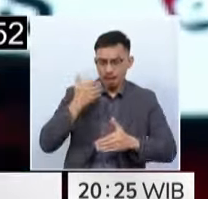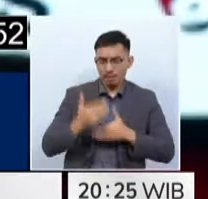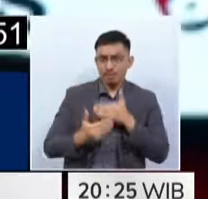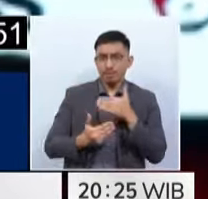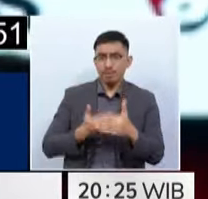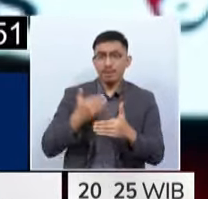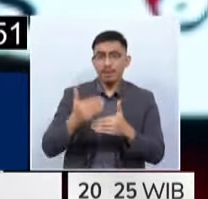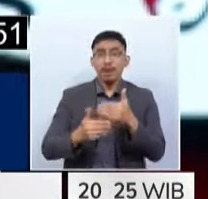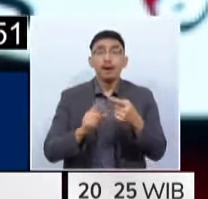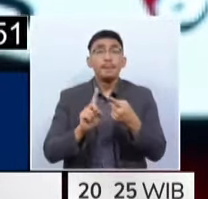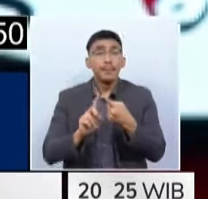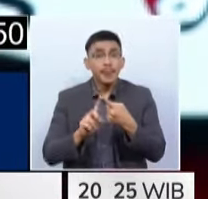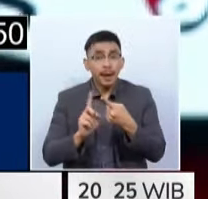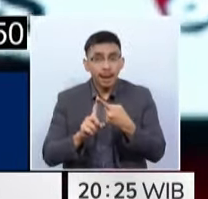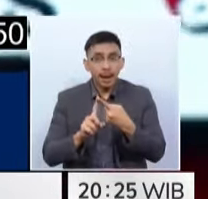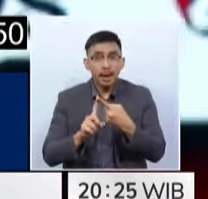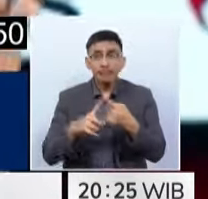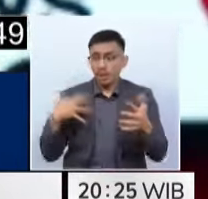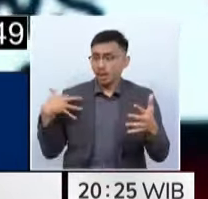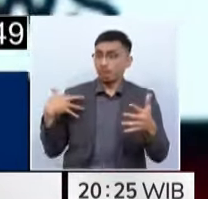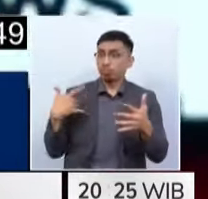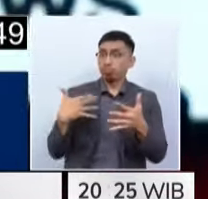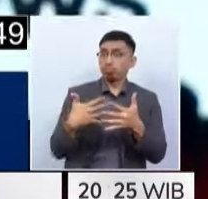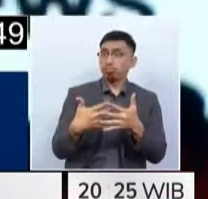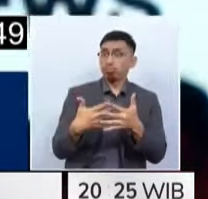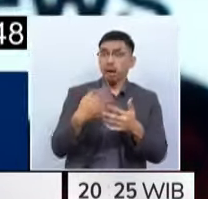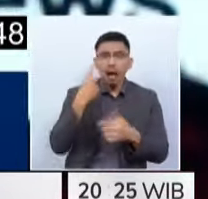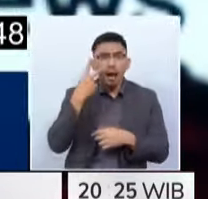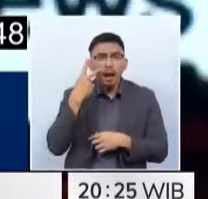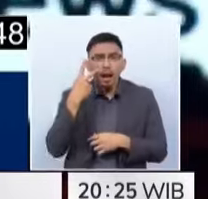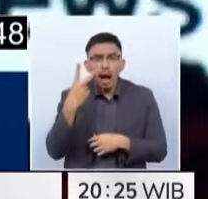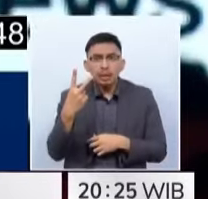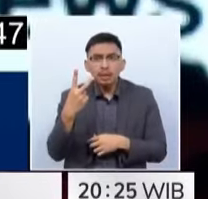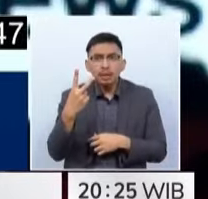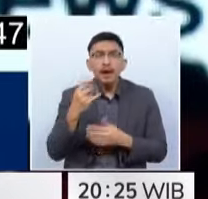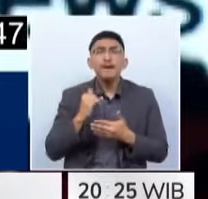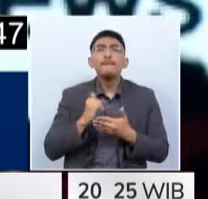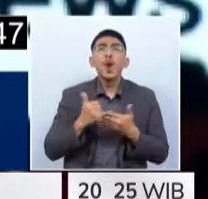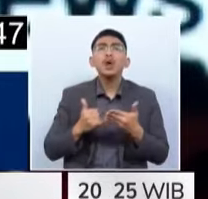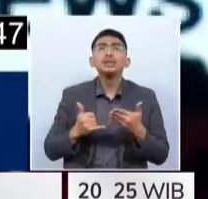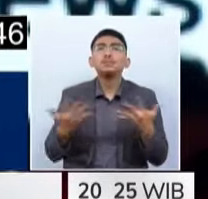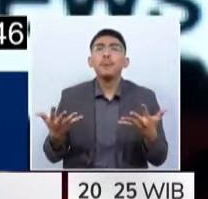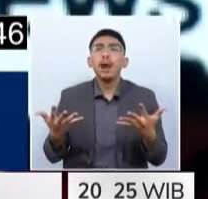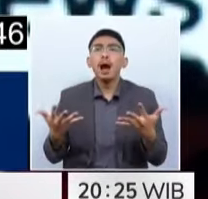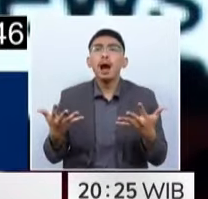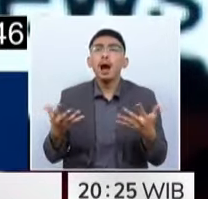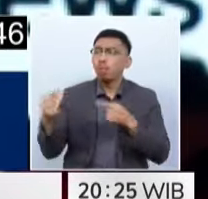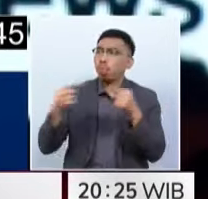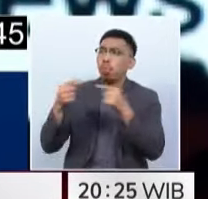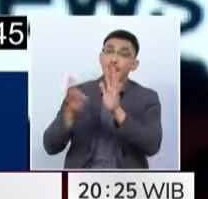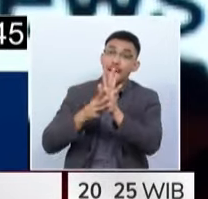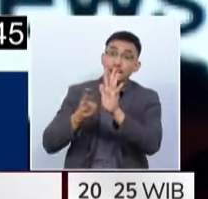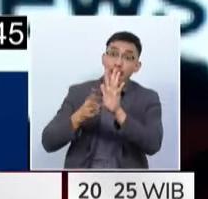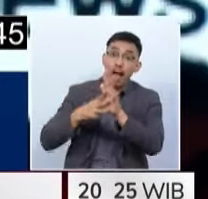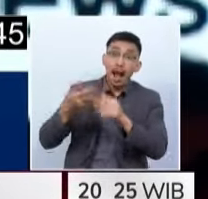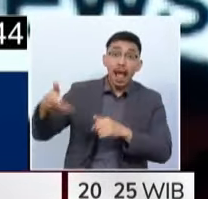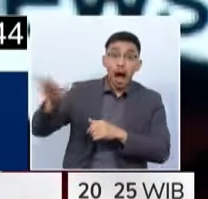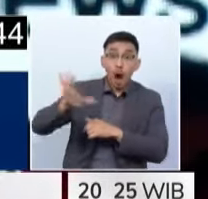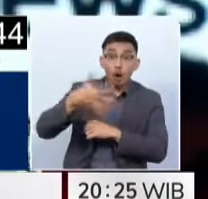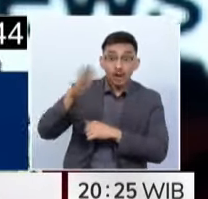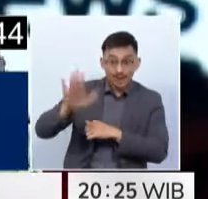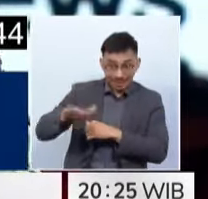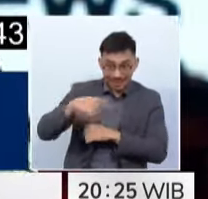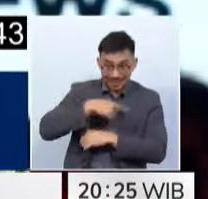evaluasi perjalanan selama ini bagaimana di Laut Cina Selatan tidak pernah selesai sudah dengan doc sudah